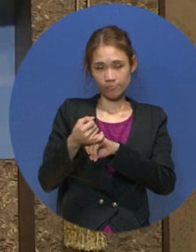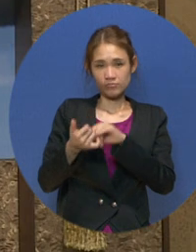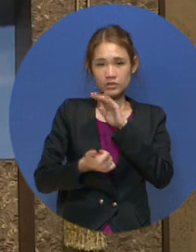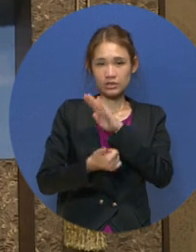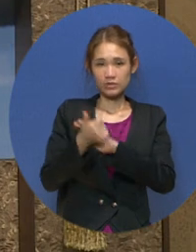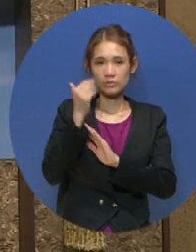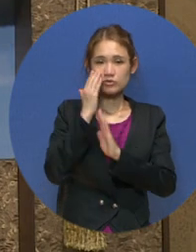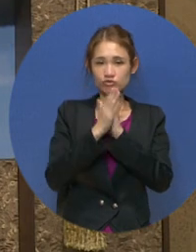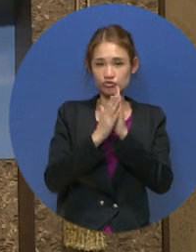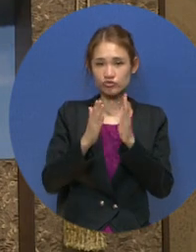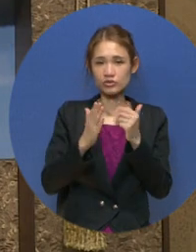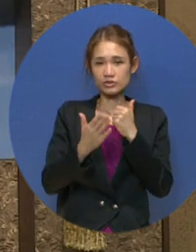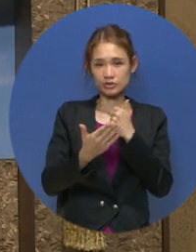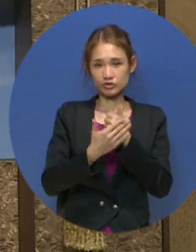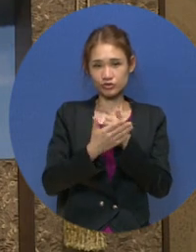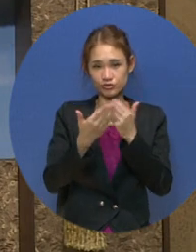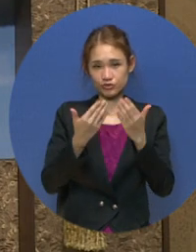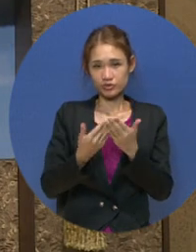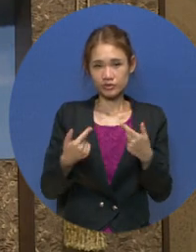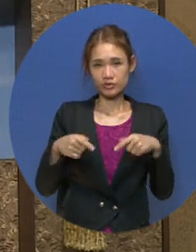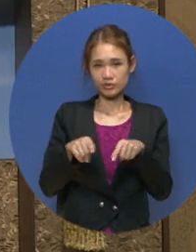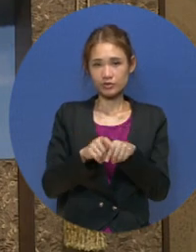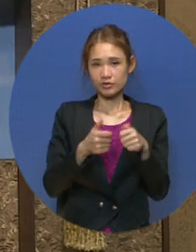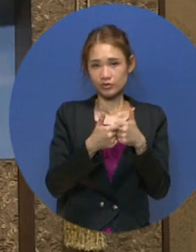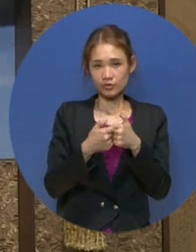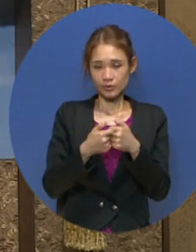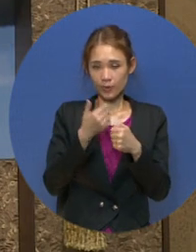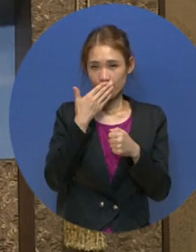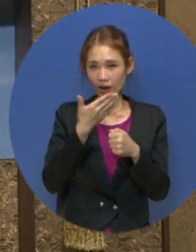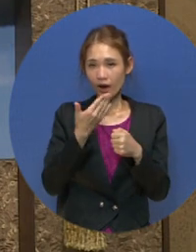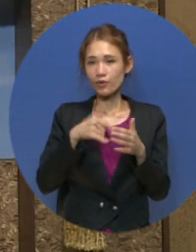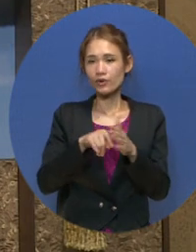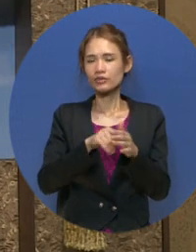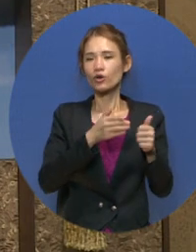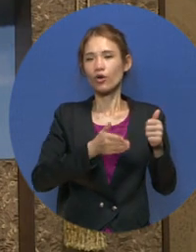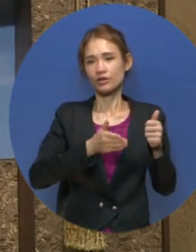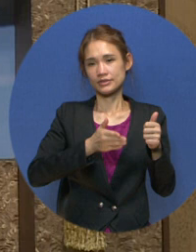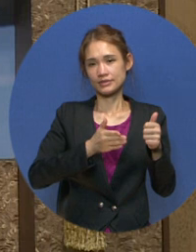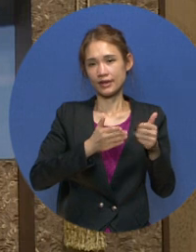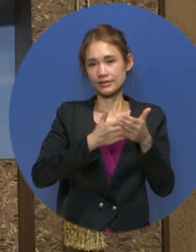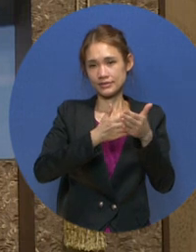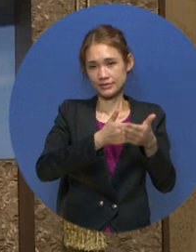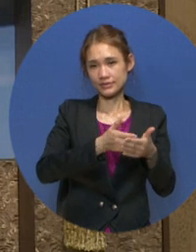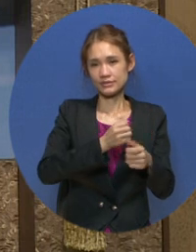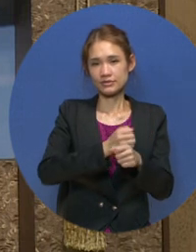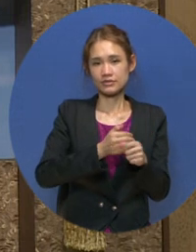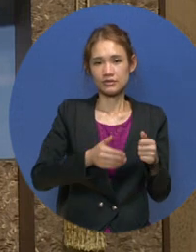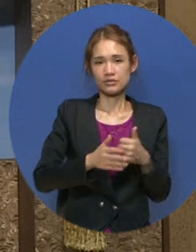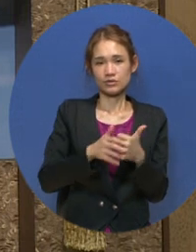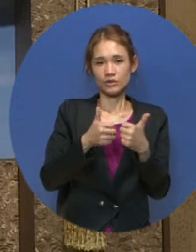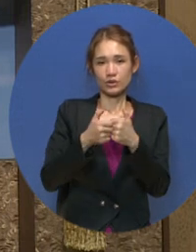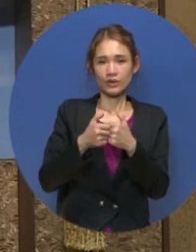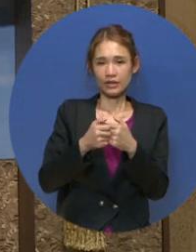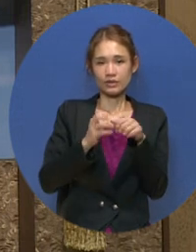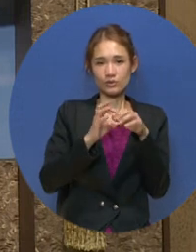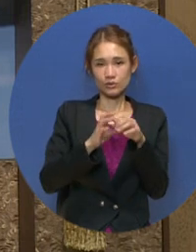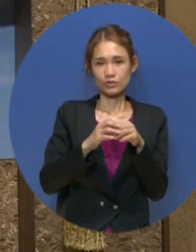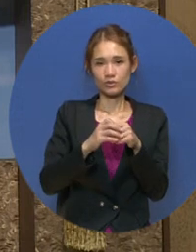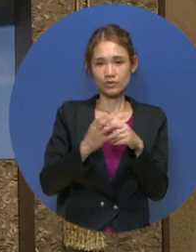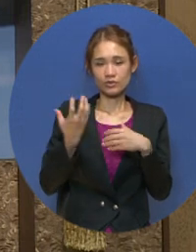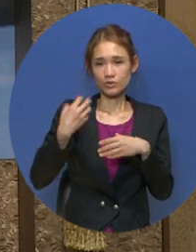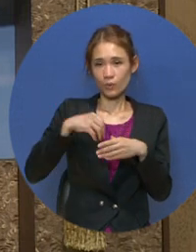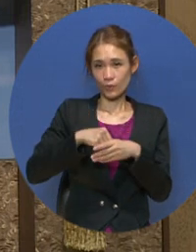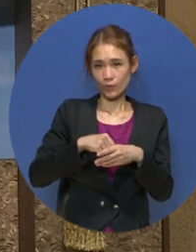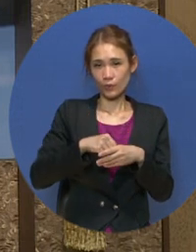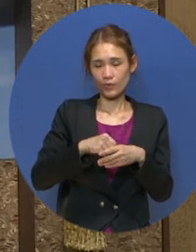숲 직원들이 있을 때 함께 이렇게 회의를 할 수 있도록 저희가 권장하고 있습니다. 그런 회의 시간을 통해서 소속감도